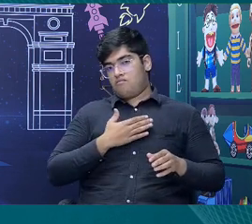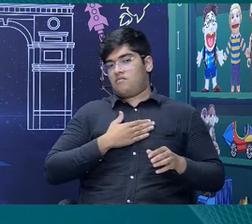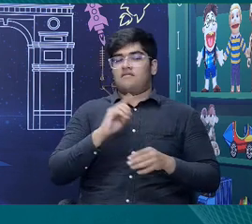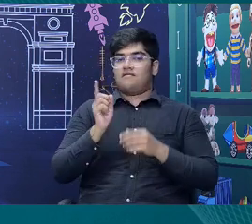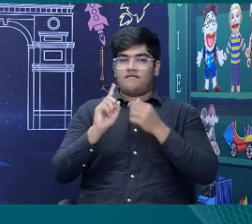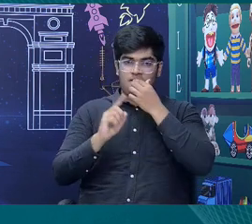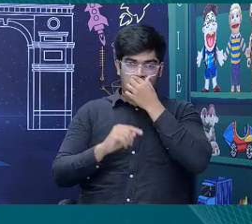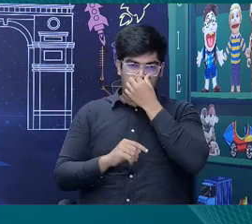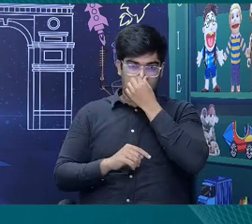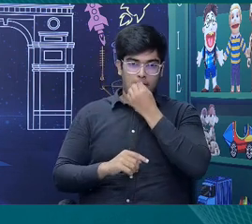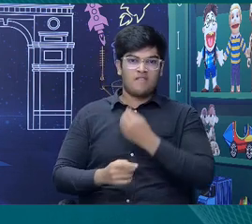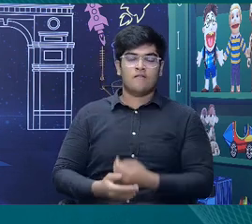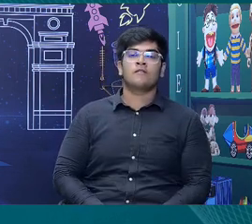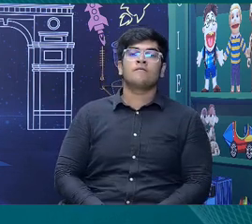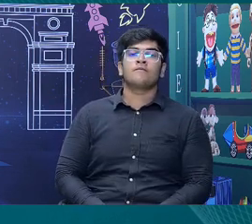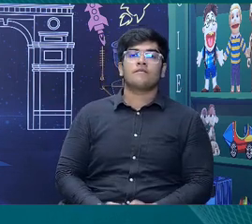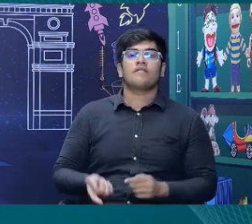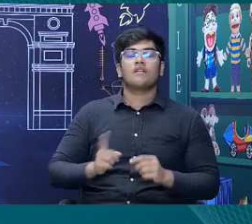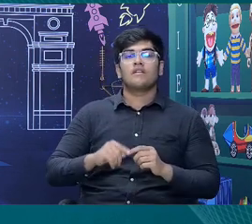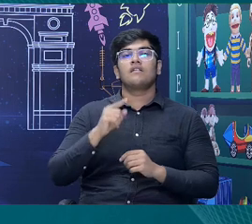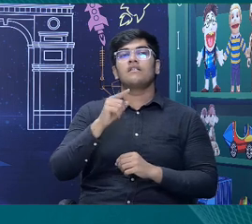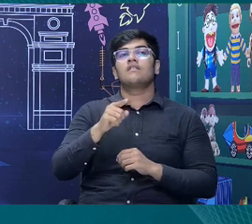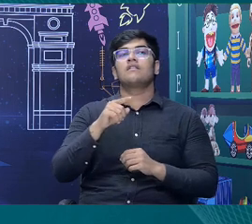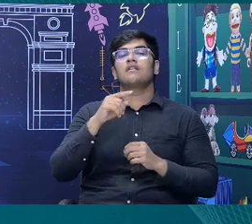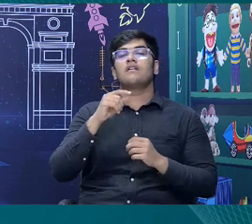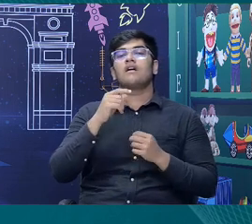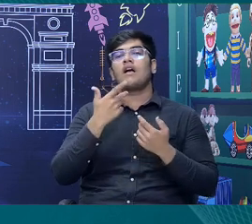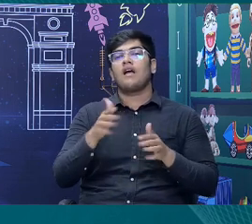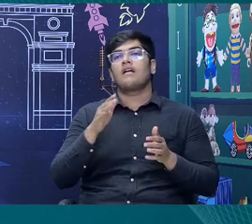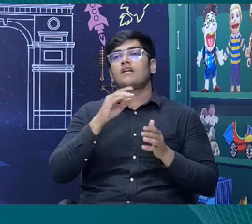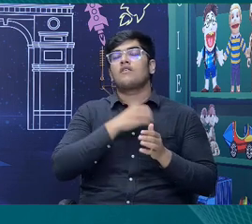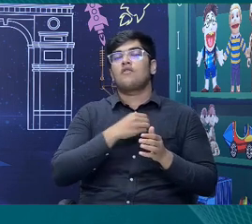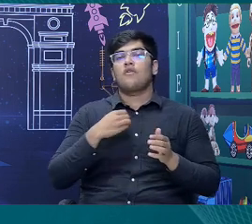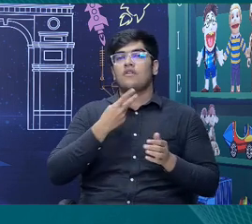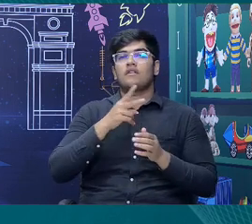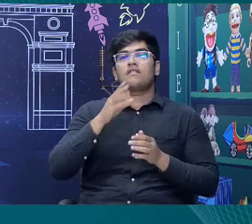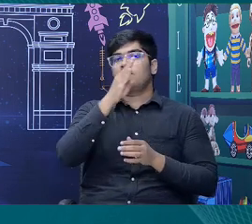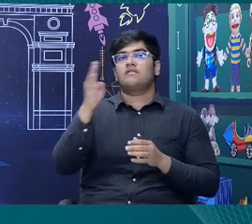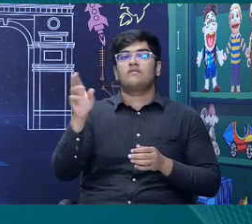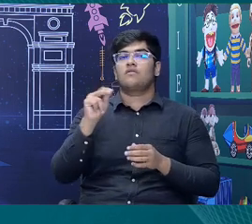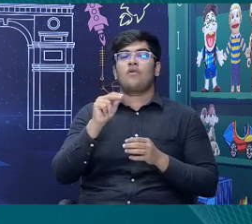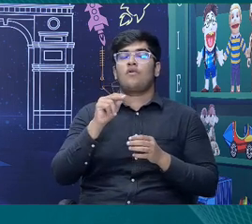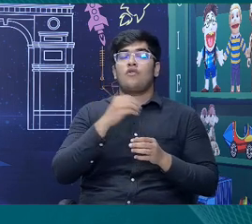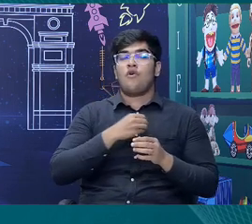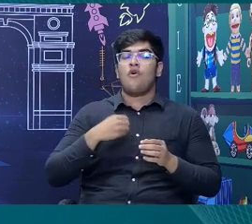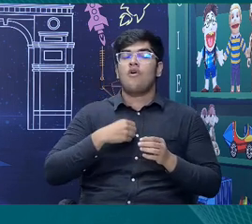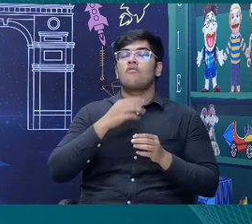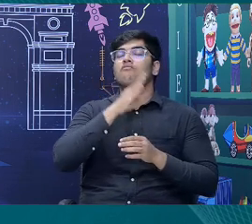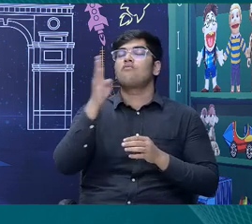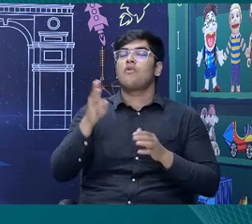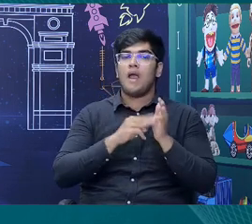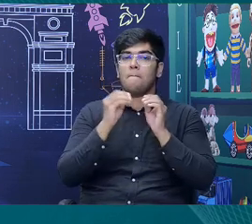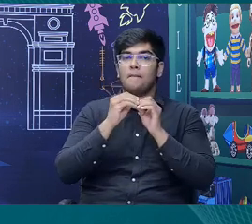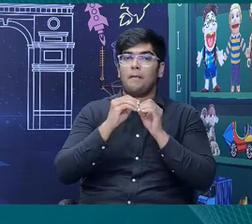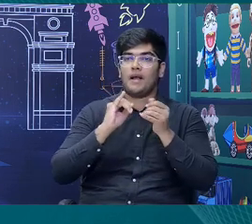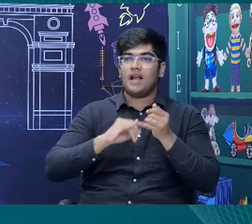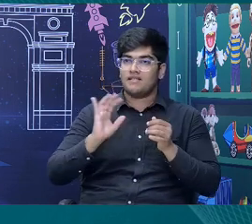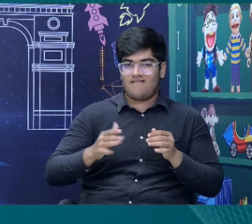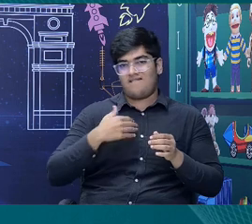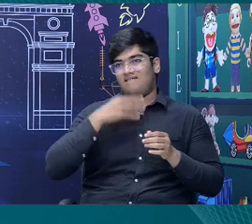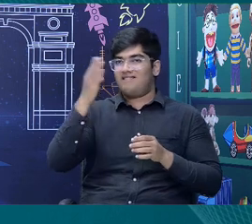जैसे डॉक्टर आप हर किसी के पास मेडिसिन लेने नहीं जाओगे एमबीबीएस डॉक्टर्स के पास जाओगे लाइक वाइज साइकोलॉजिस्ट के लिए है यह बेसिक सी